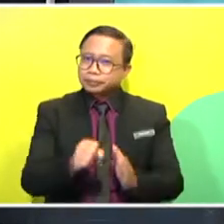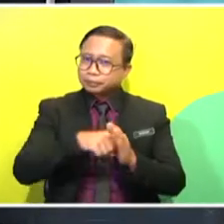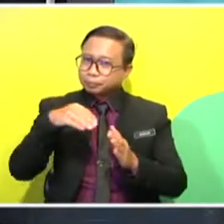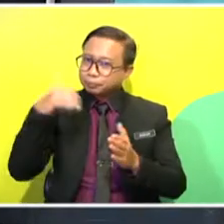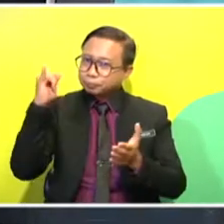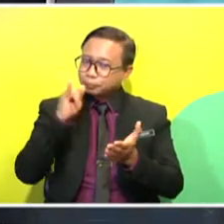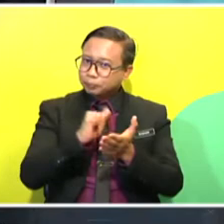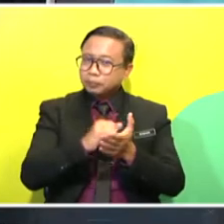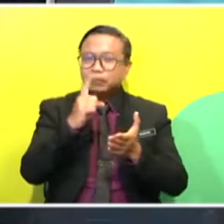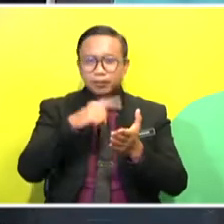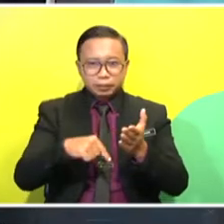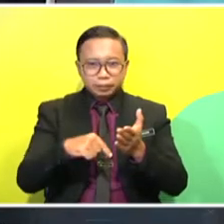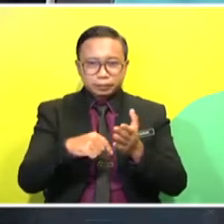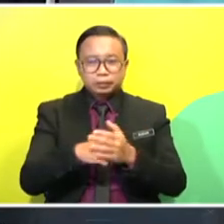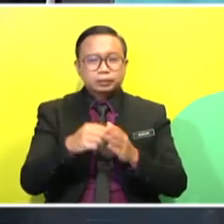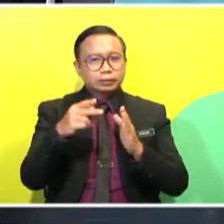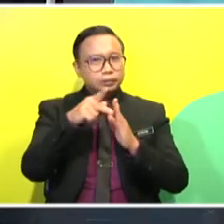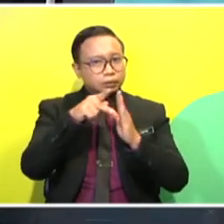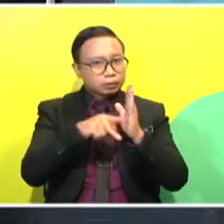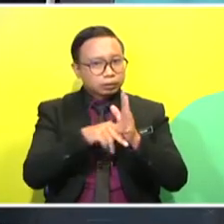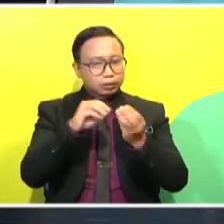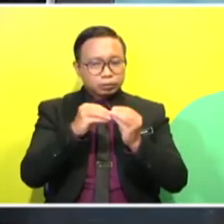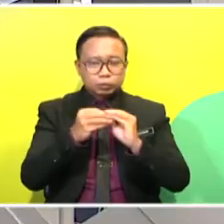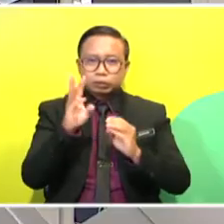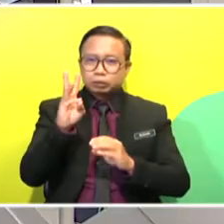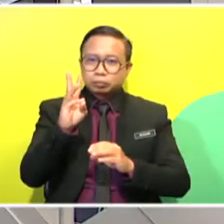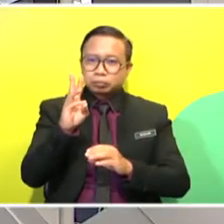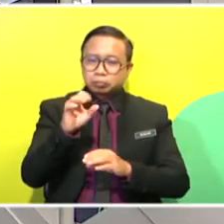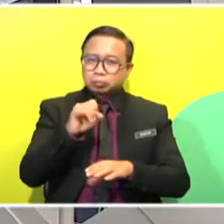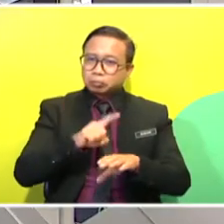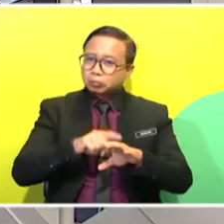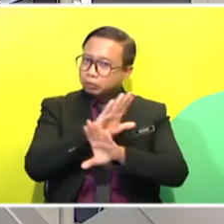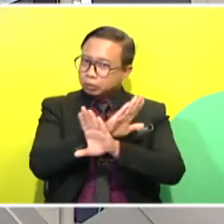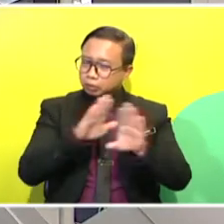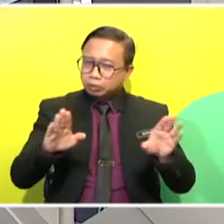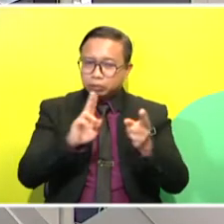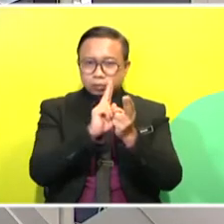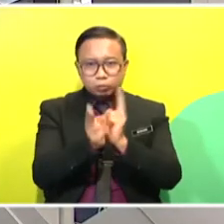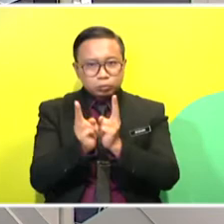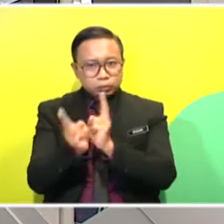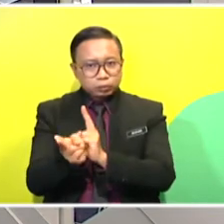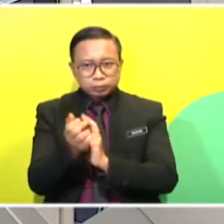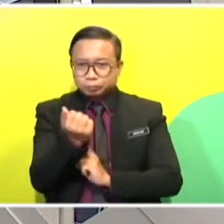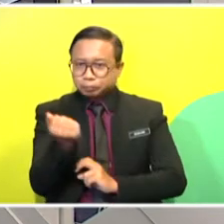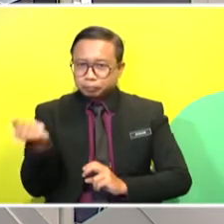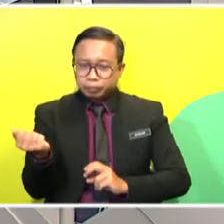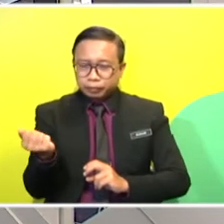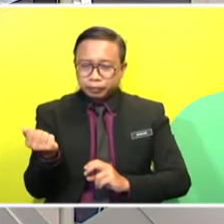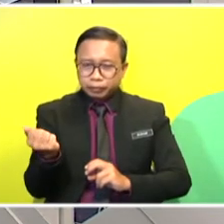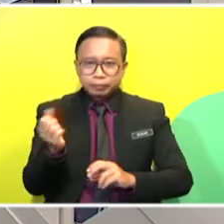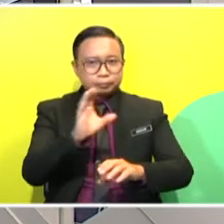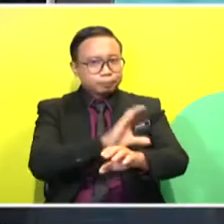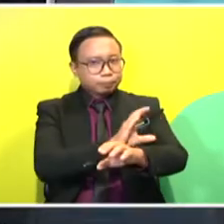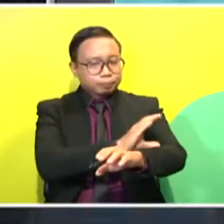kad apa peraturan kad tersebut? Peraturan nombor 6, dilarang mengubah suai perkakasan komputer. Bagus.